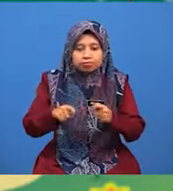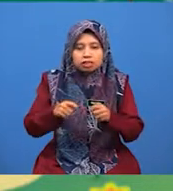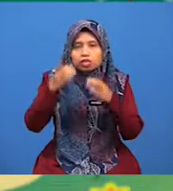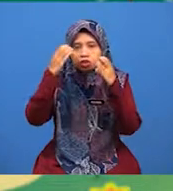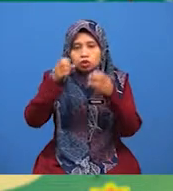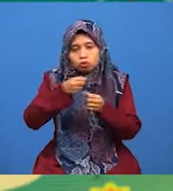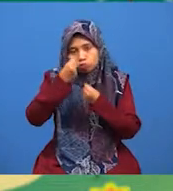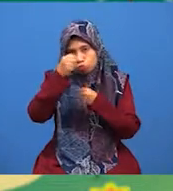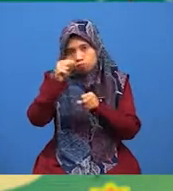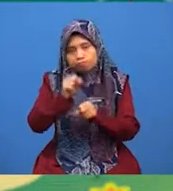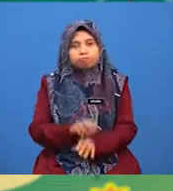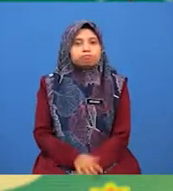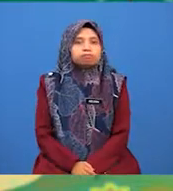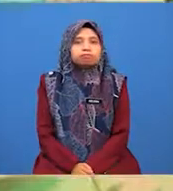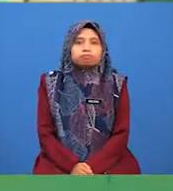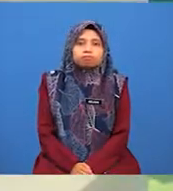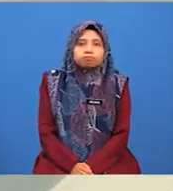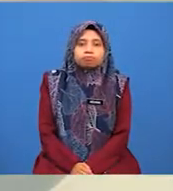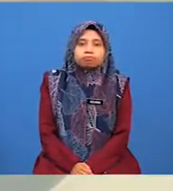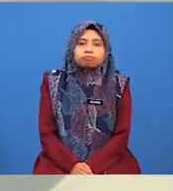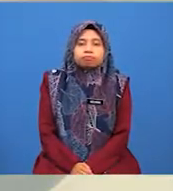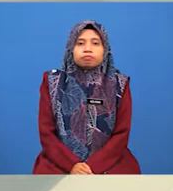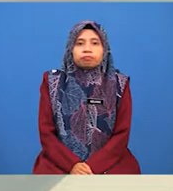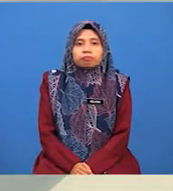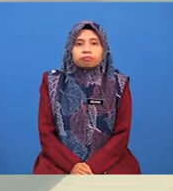telah cikgu sediakan ini.